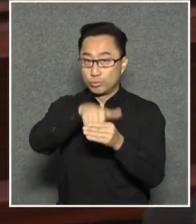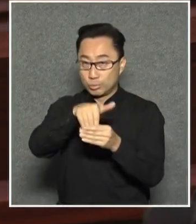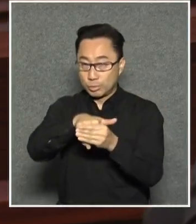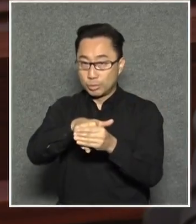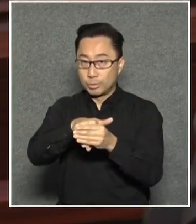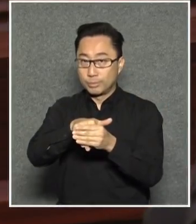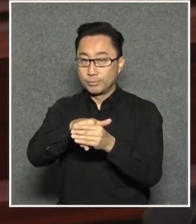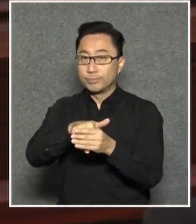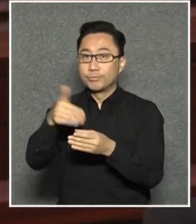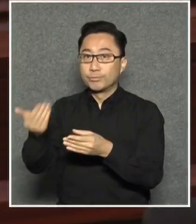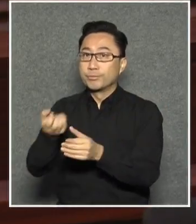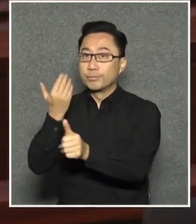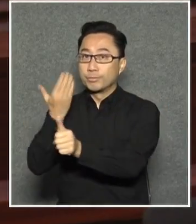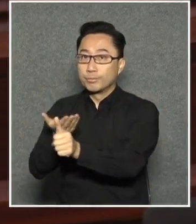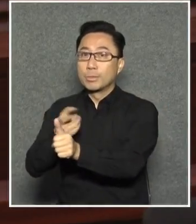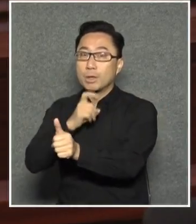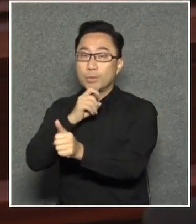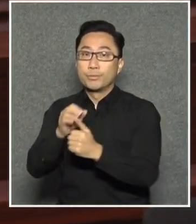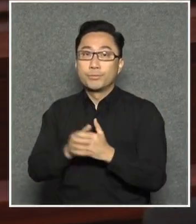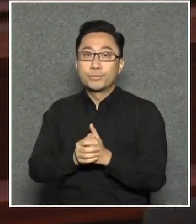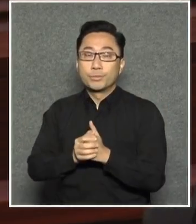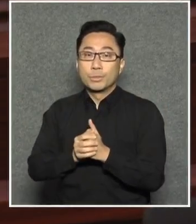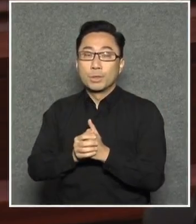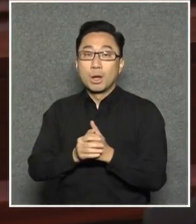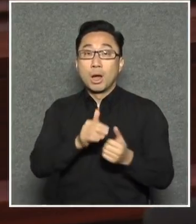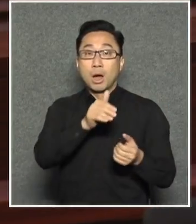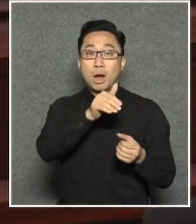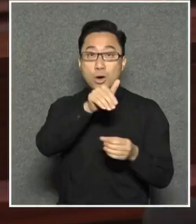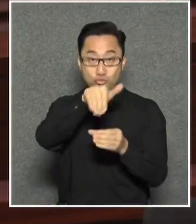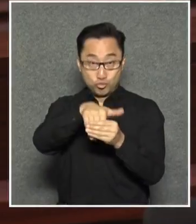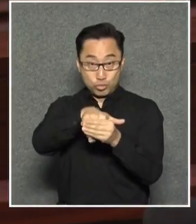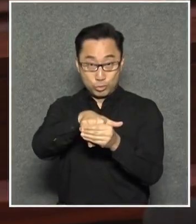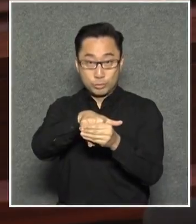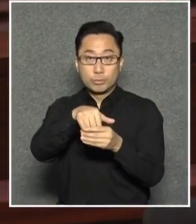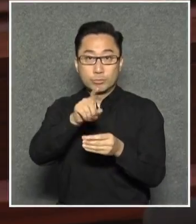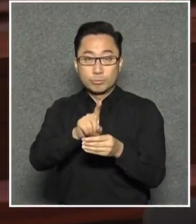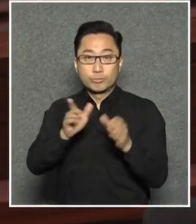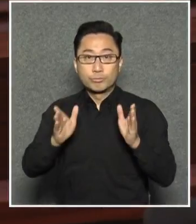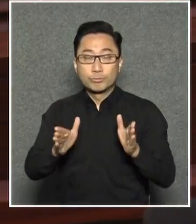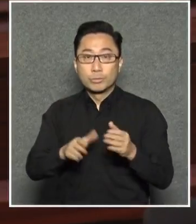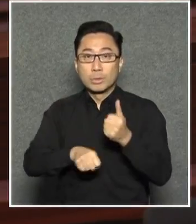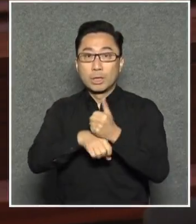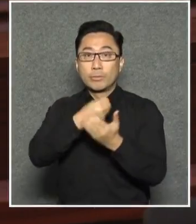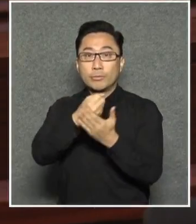有任命，特別是在選舉這部分，剛才我都有引述在基本法附件一裏